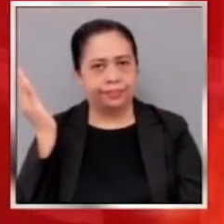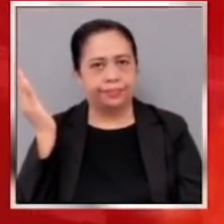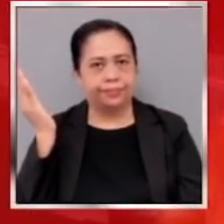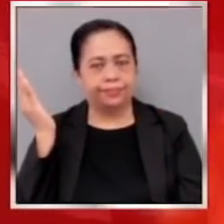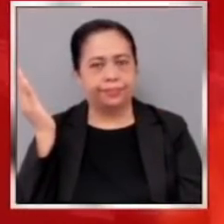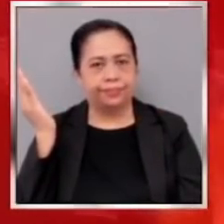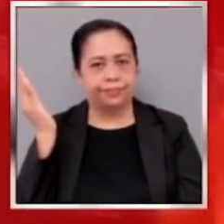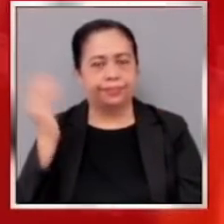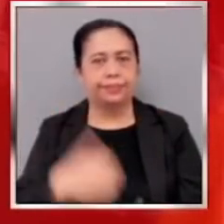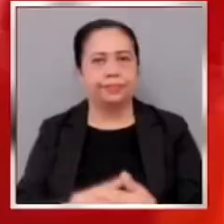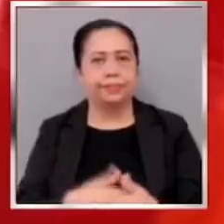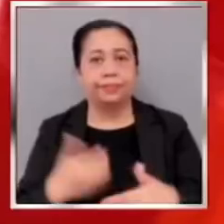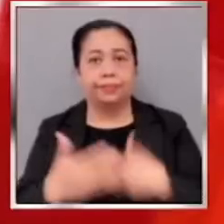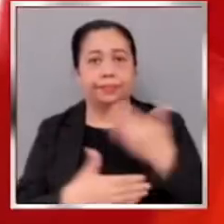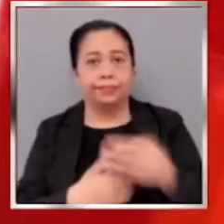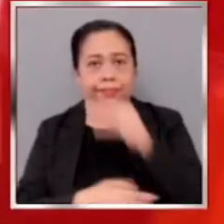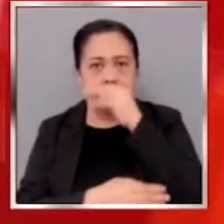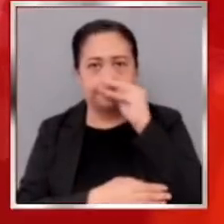14,448,183. Manny Pacquiao,